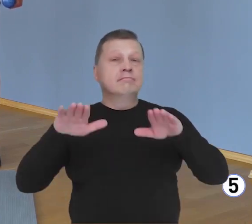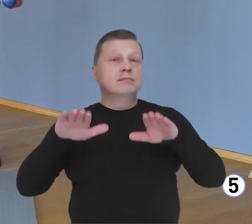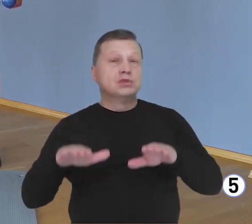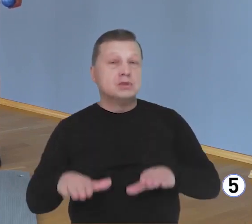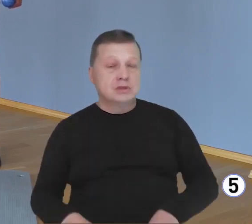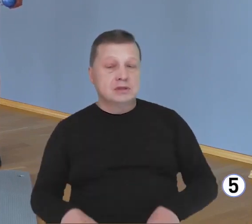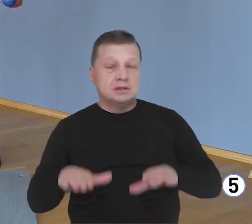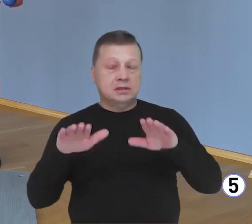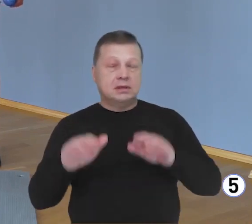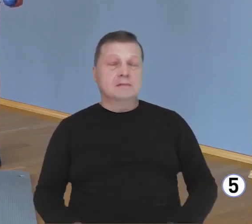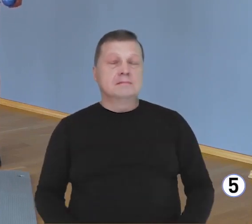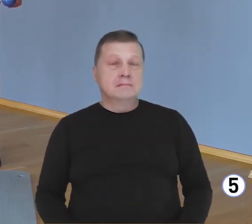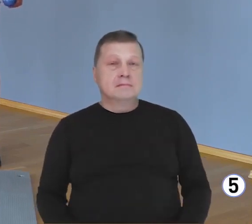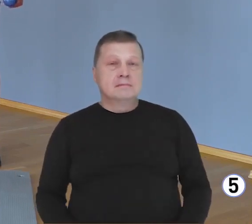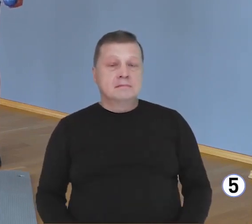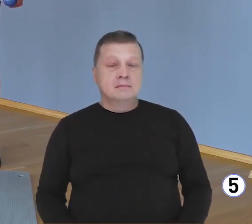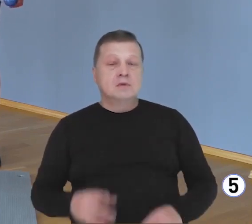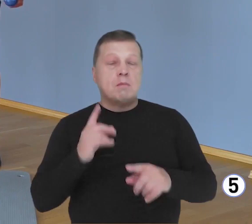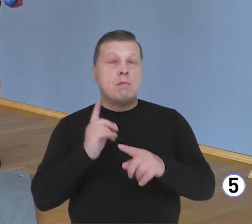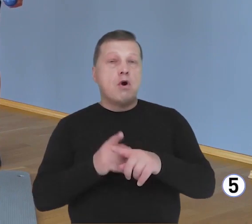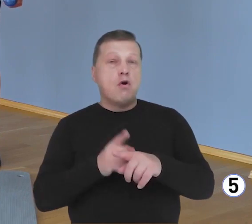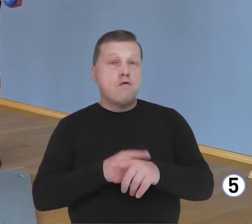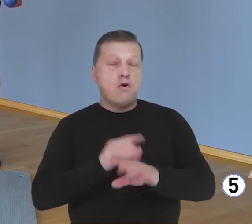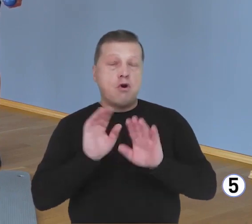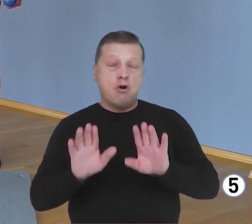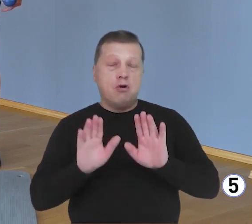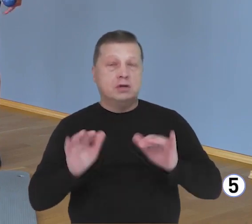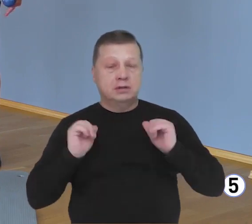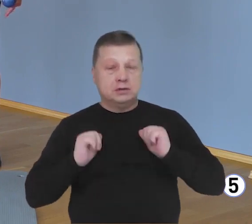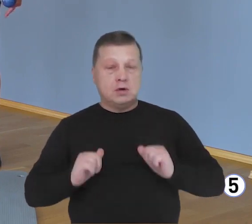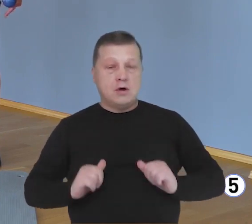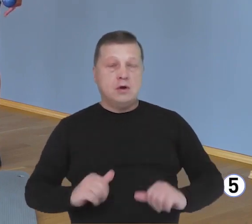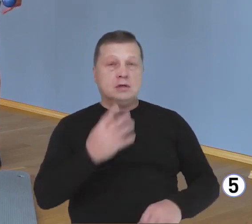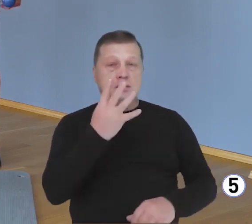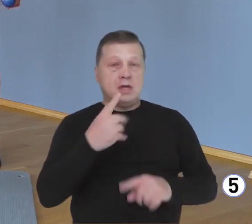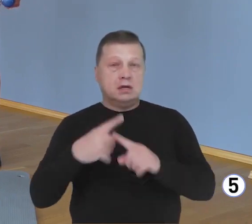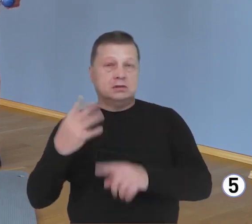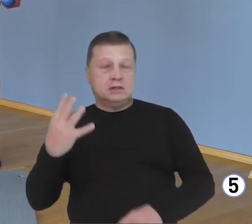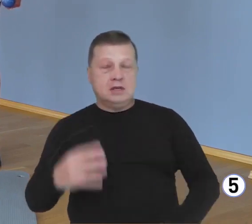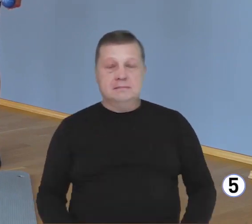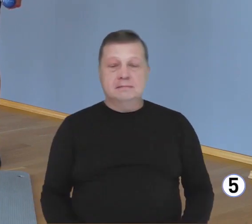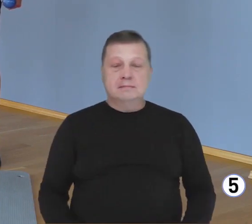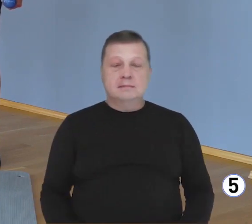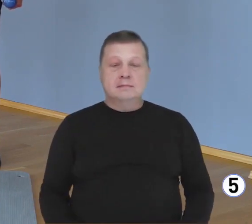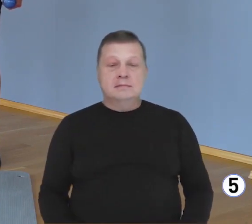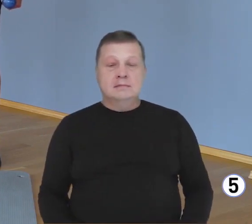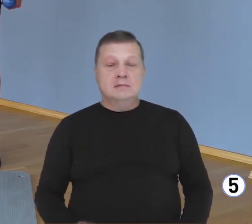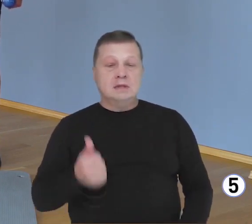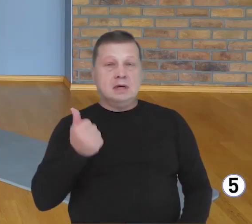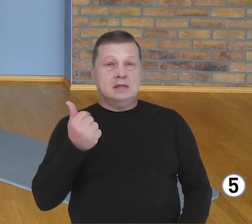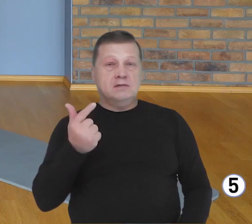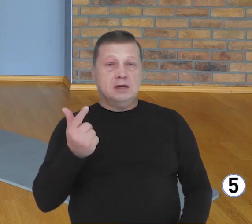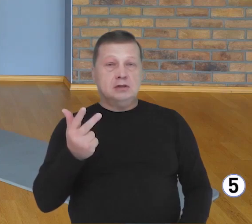od przysiadów, rozkład tempa, powolny, spokojnie, 4x4. Uwaga,